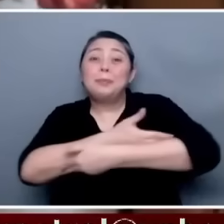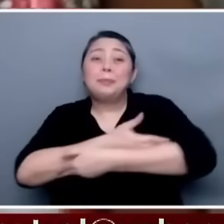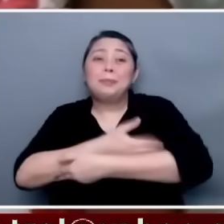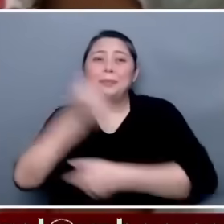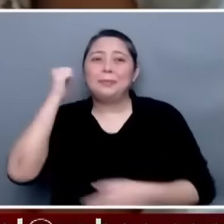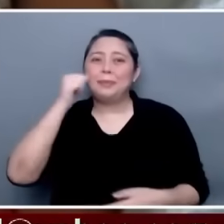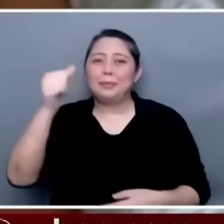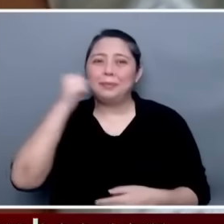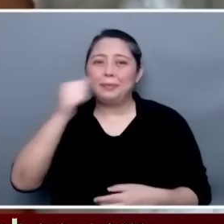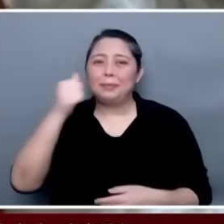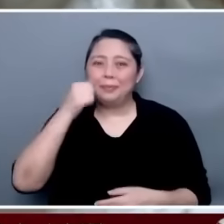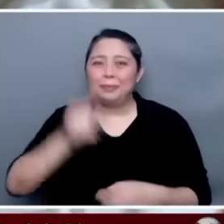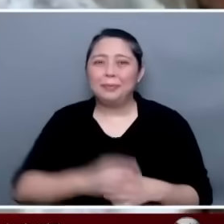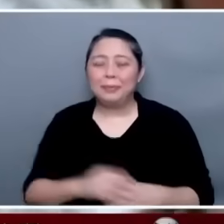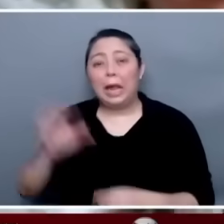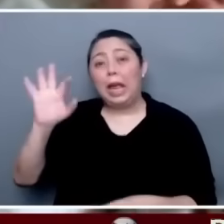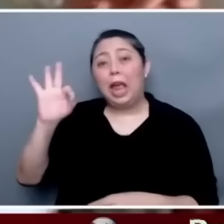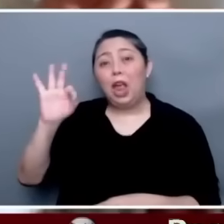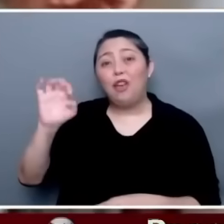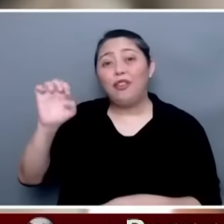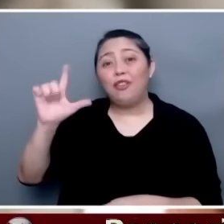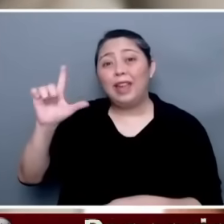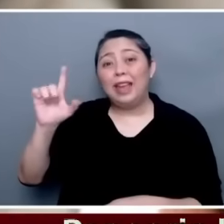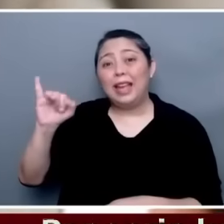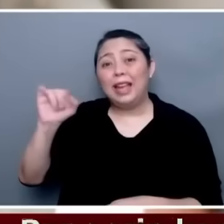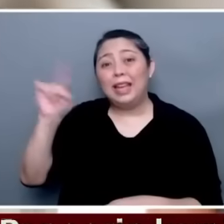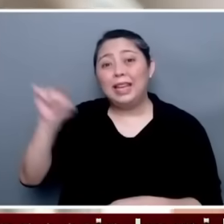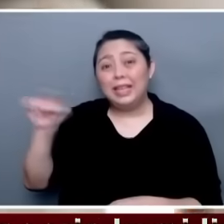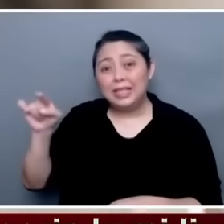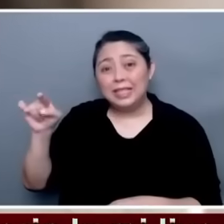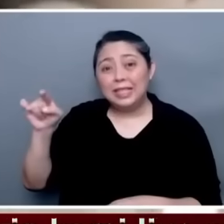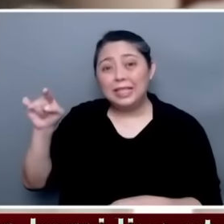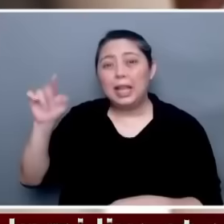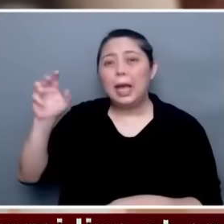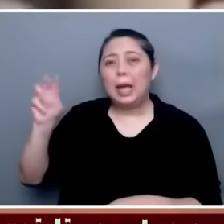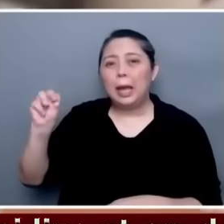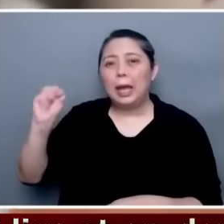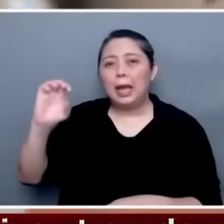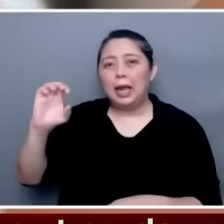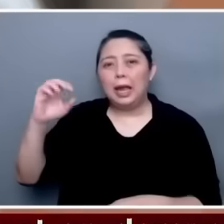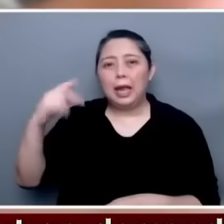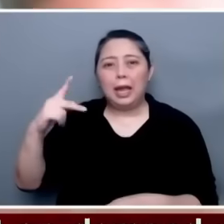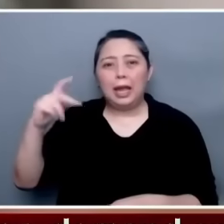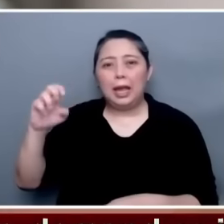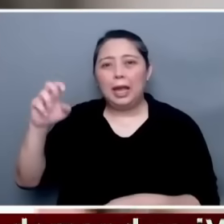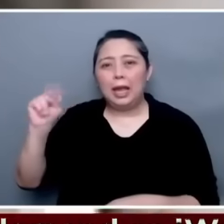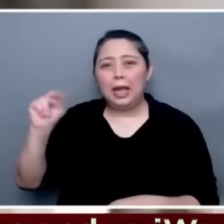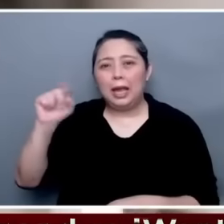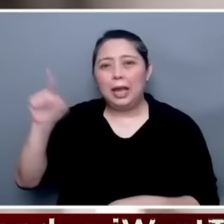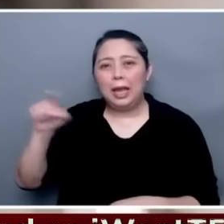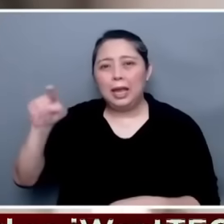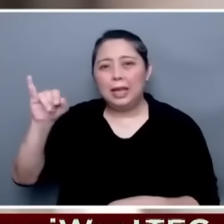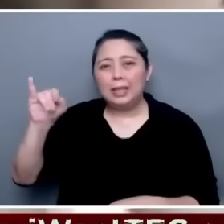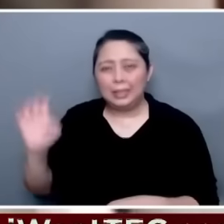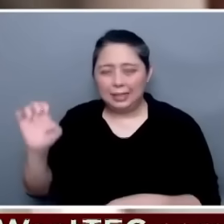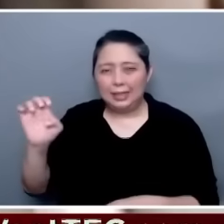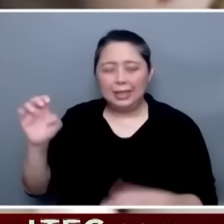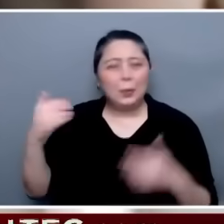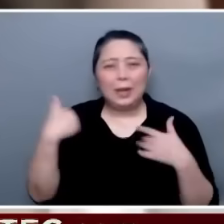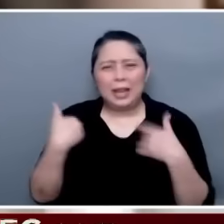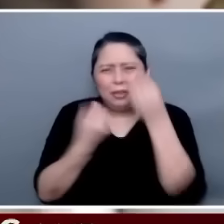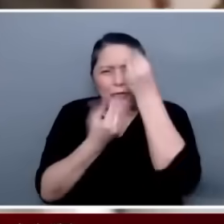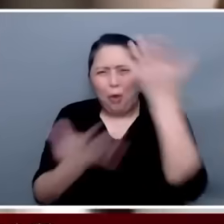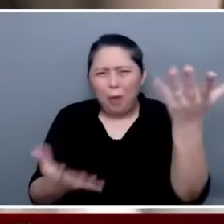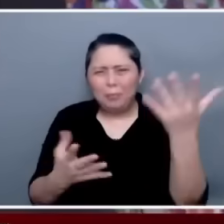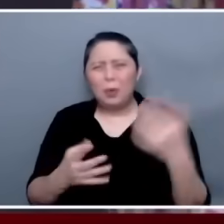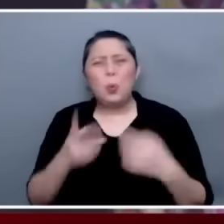Feliz Mackenzie ang pangalan ng anak ni Makoy at Elise. Hindi na binanggit kung kailan siya isinila. Ang mahalaga ay ang kasiyahan ng sandali ng